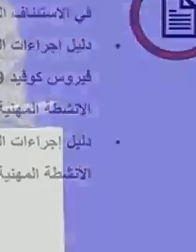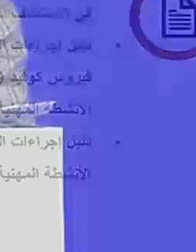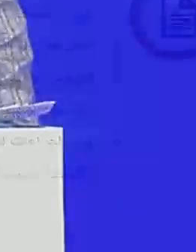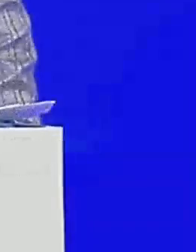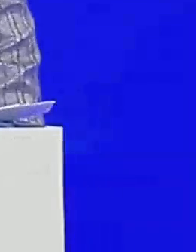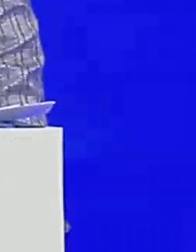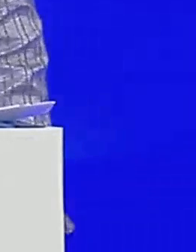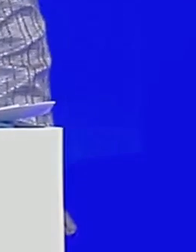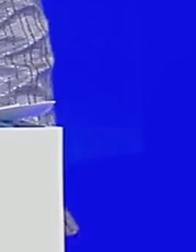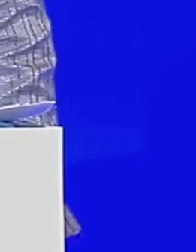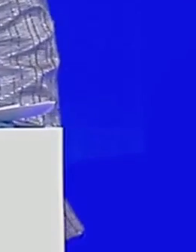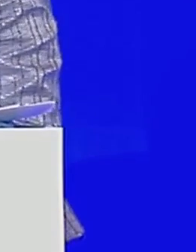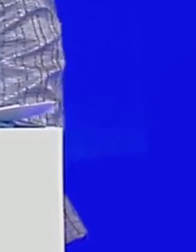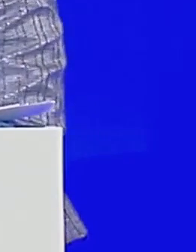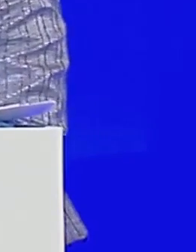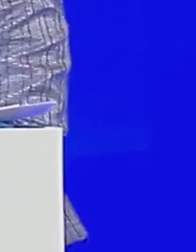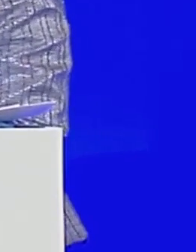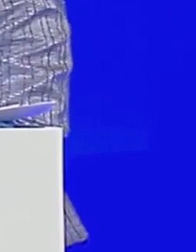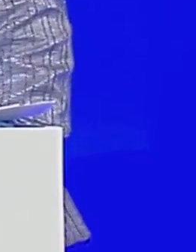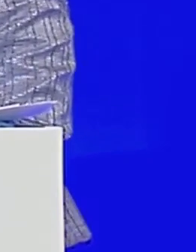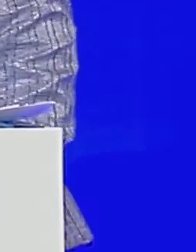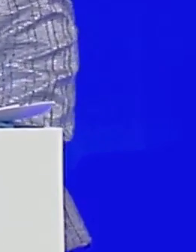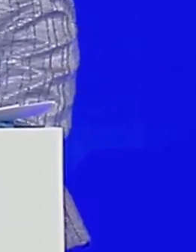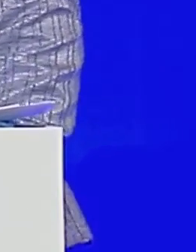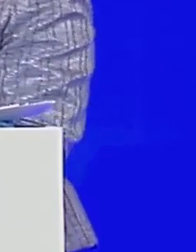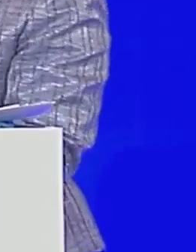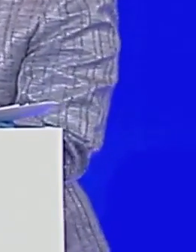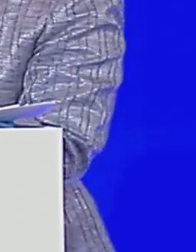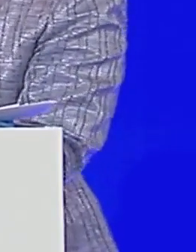الأدلة في عن وزارة الشؤون الاجتماعية.